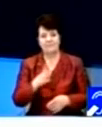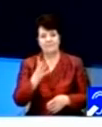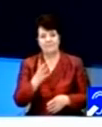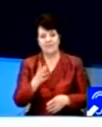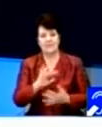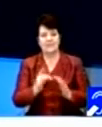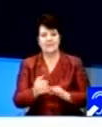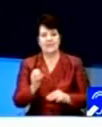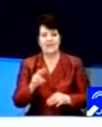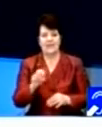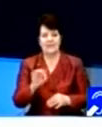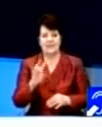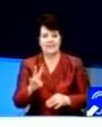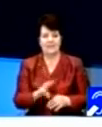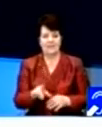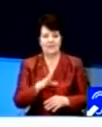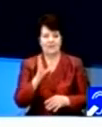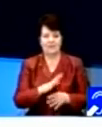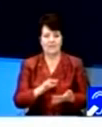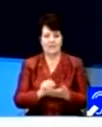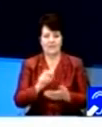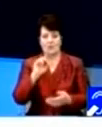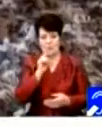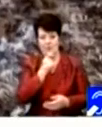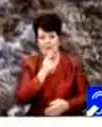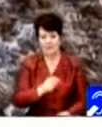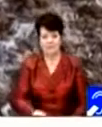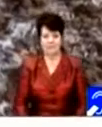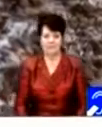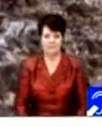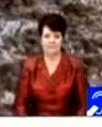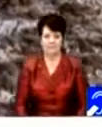statului elen, afectat grav de recesiunea economică.